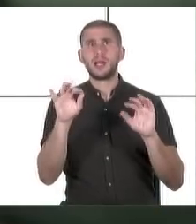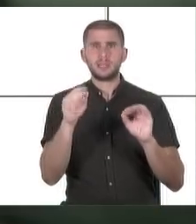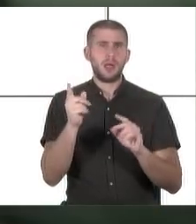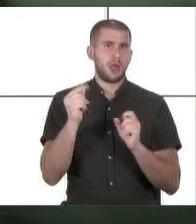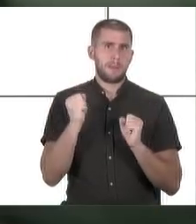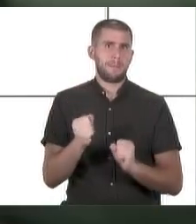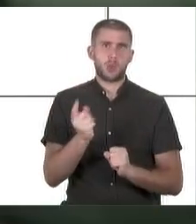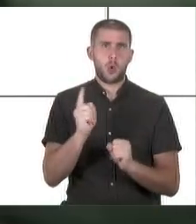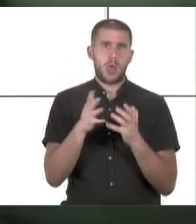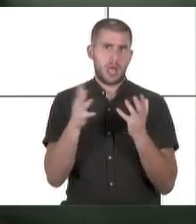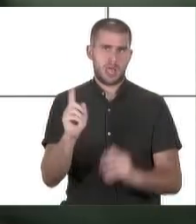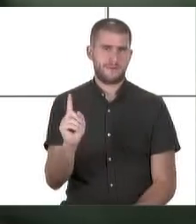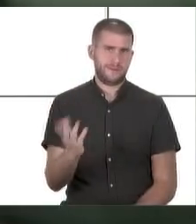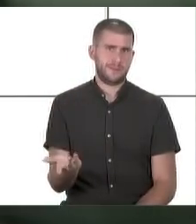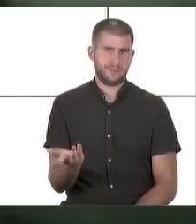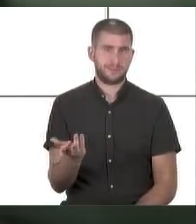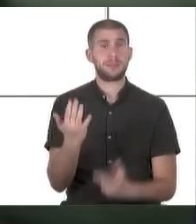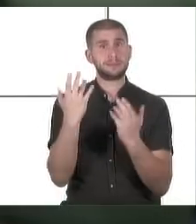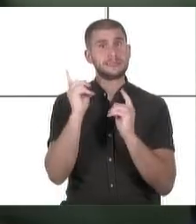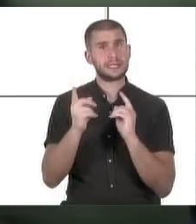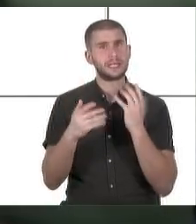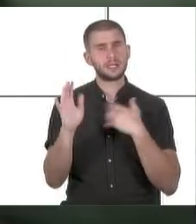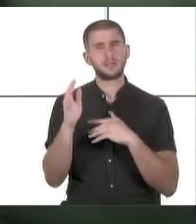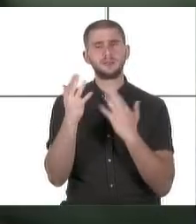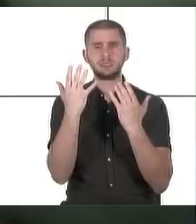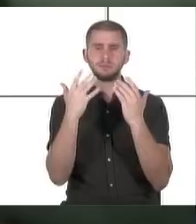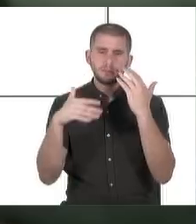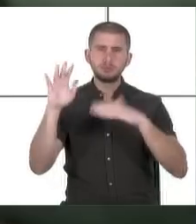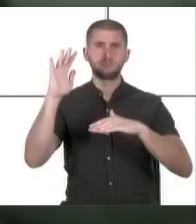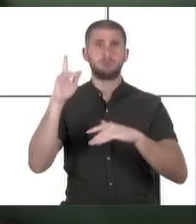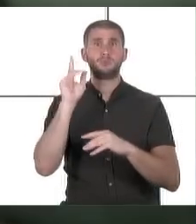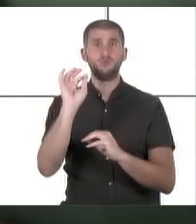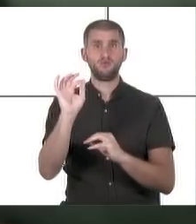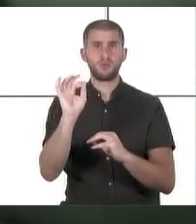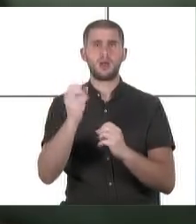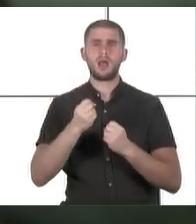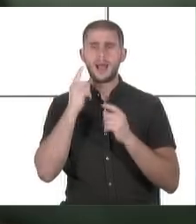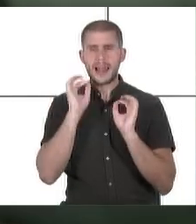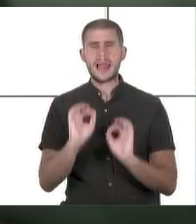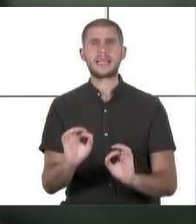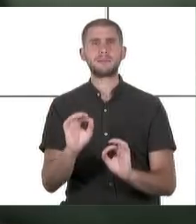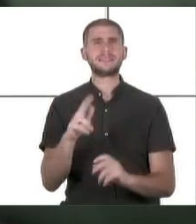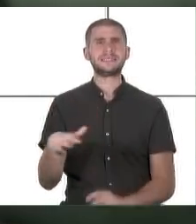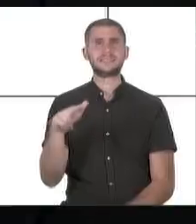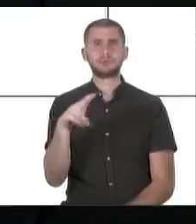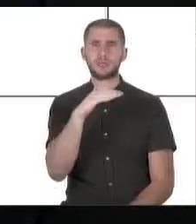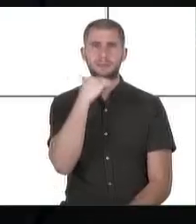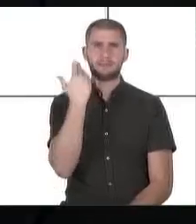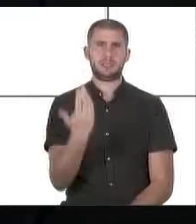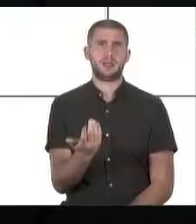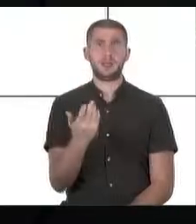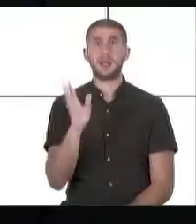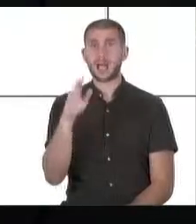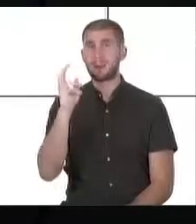8, 9, 10, זה בטוח לא רחב. המספר צריך להיות דו-ספרתי גבוה, שיבטא לגיטימציה ציבורית מספקת. בעצם